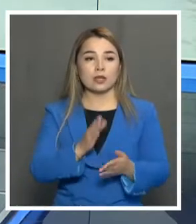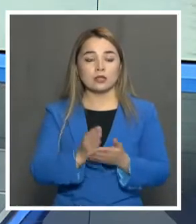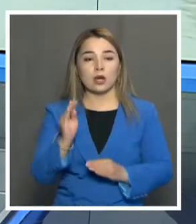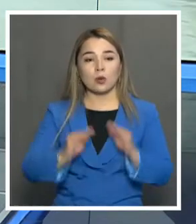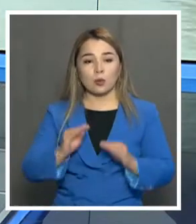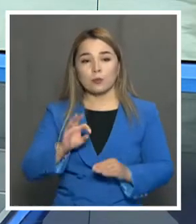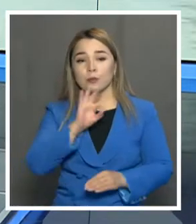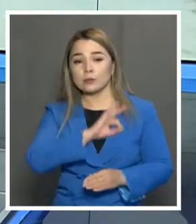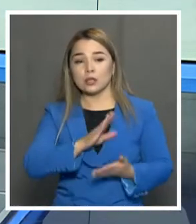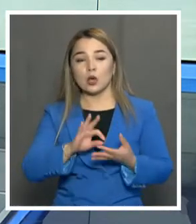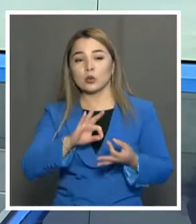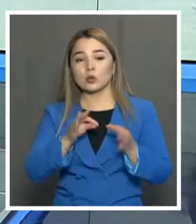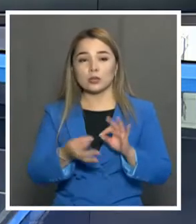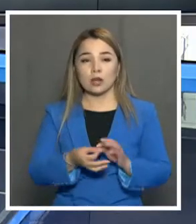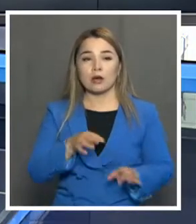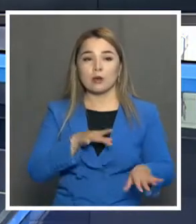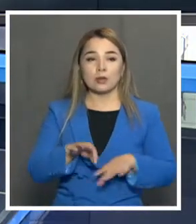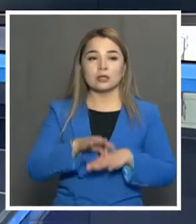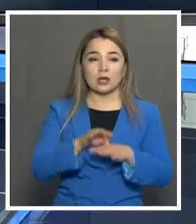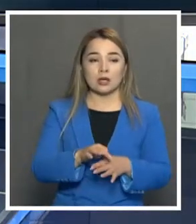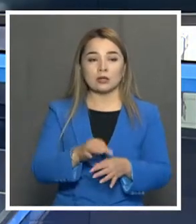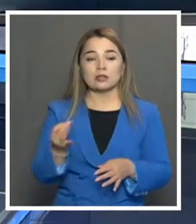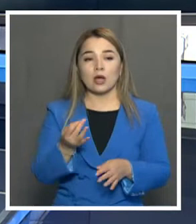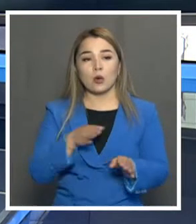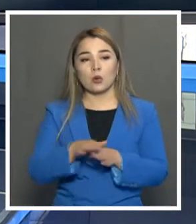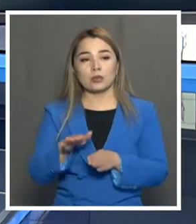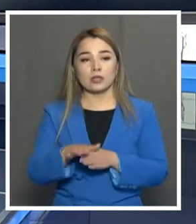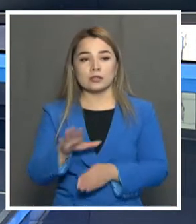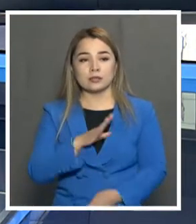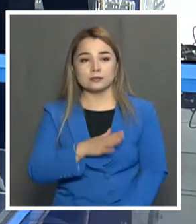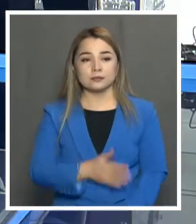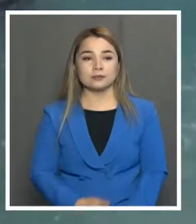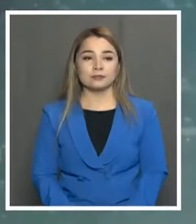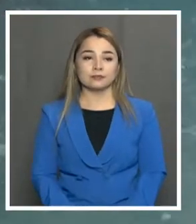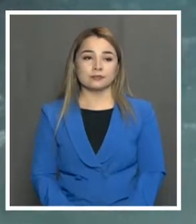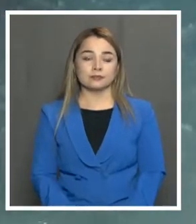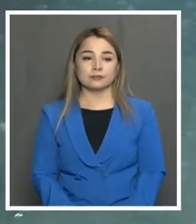пайдалана отырып, күрделі операцияларды орындады. Руслан Нұрланұлы тарқатсын.